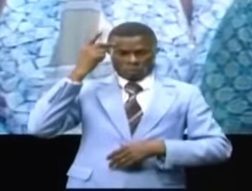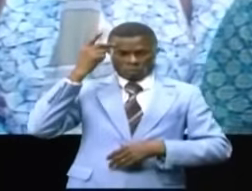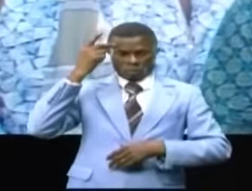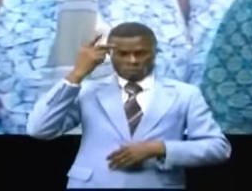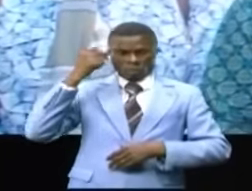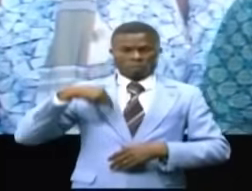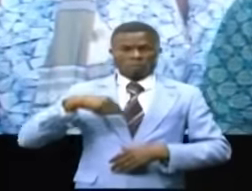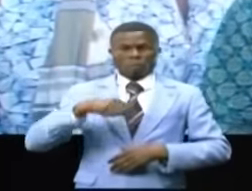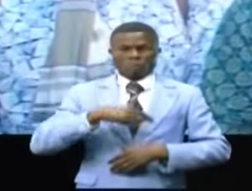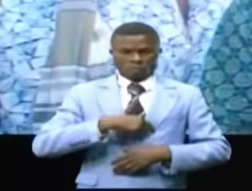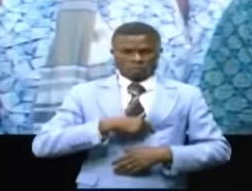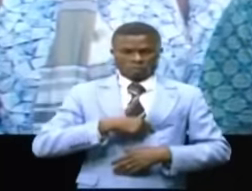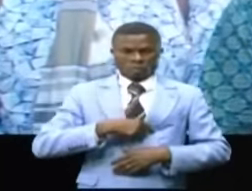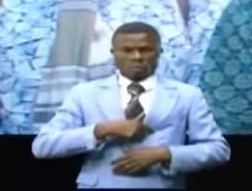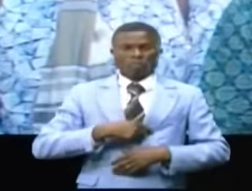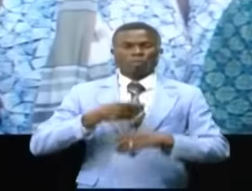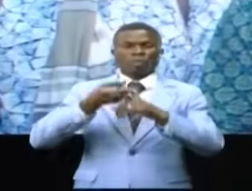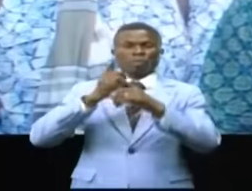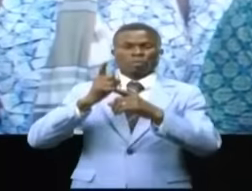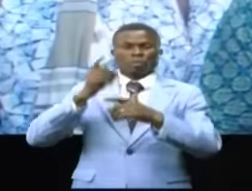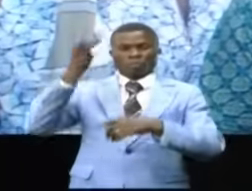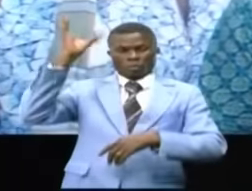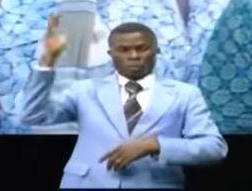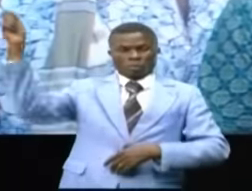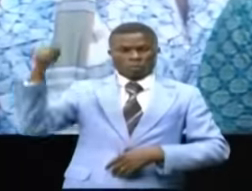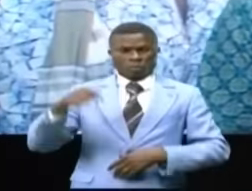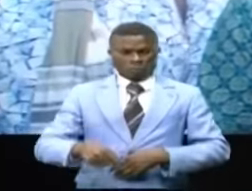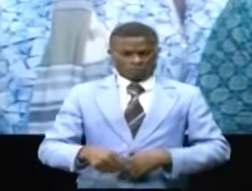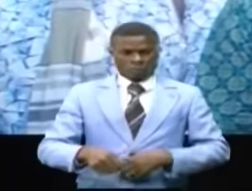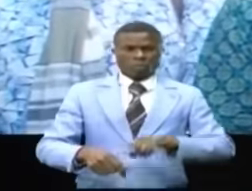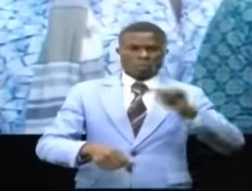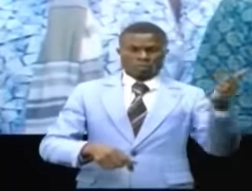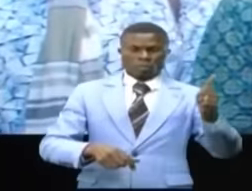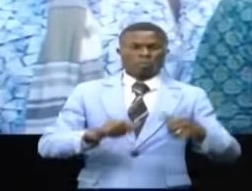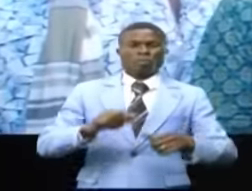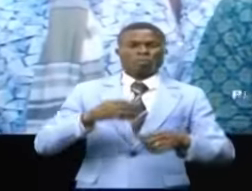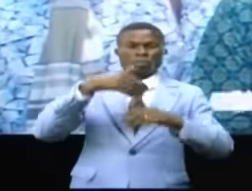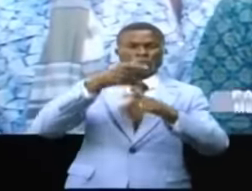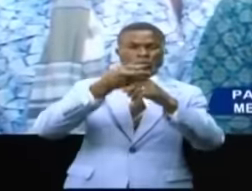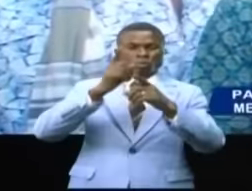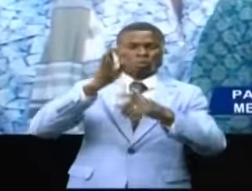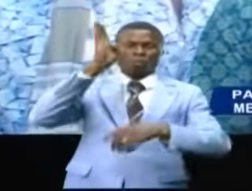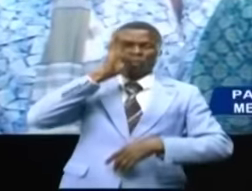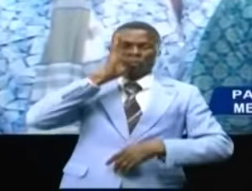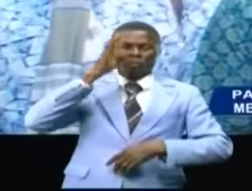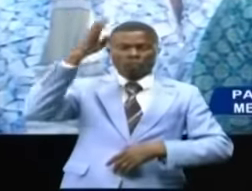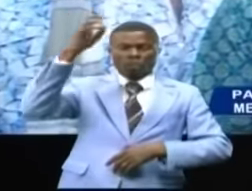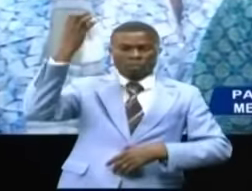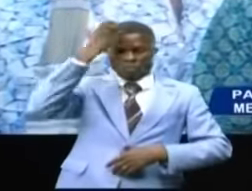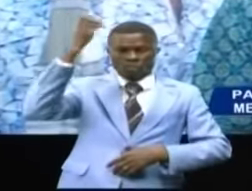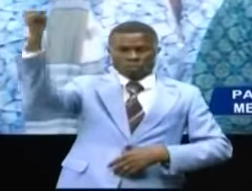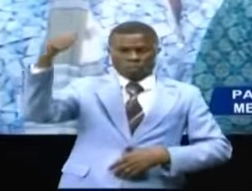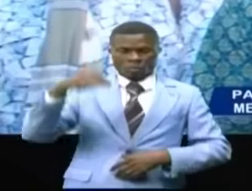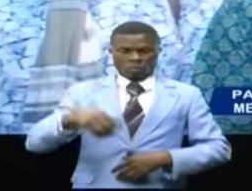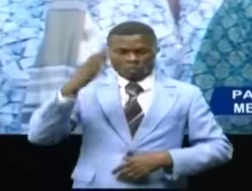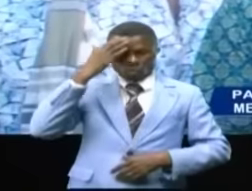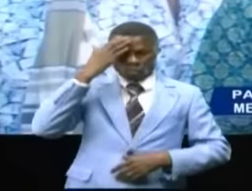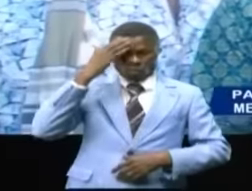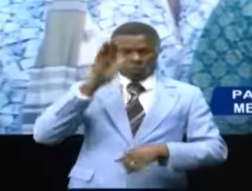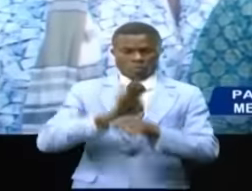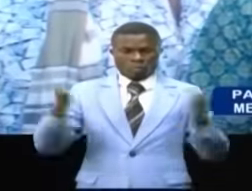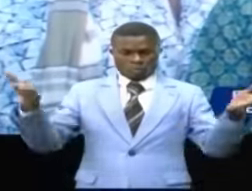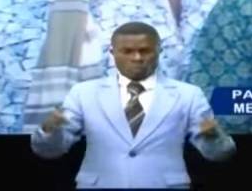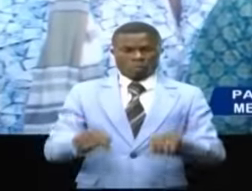déjà ceux qui sont venus de l'intérieur, il y en a encore qui viendront, même de l'étranger, de la Belgique, j'en connais personnellement, qui sont déjà